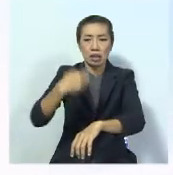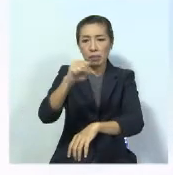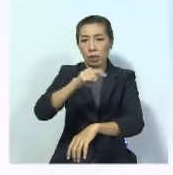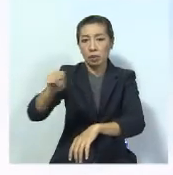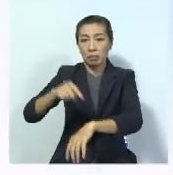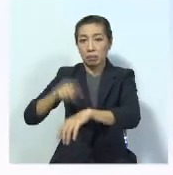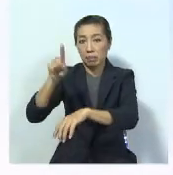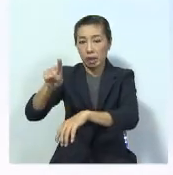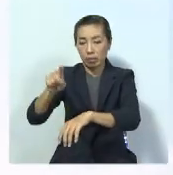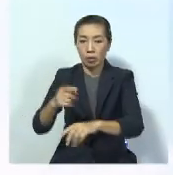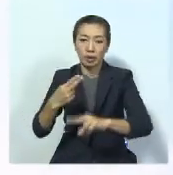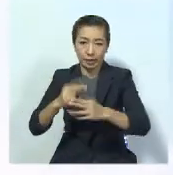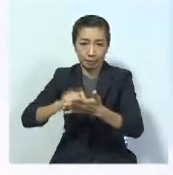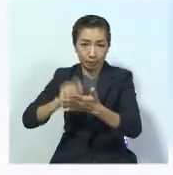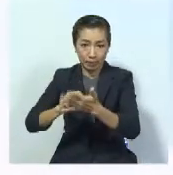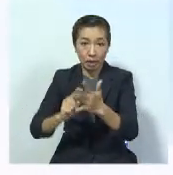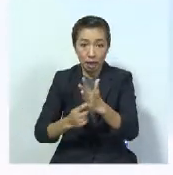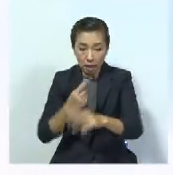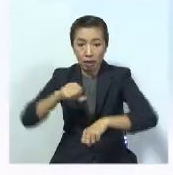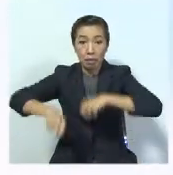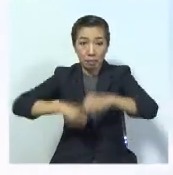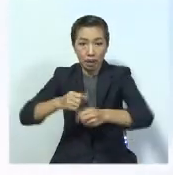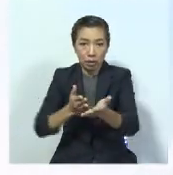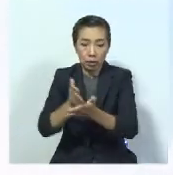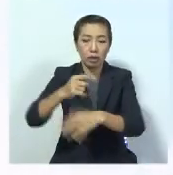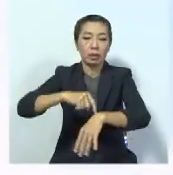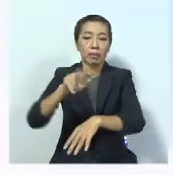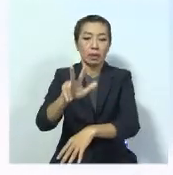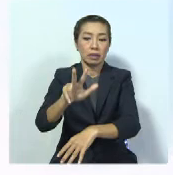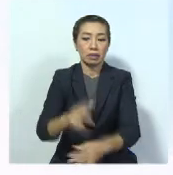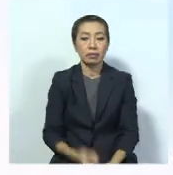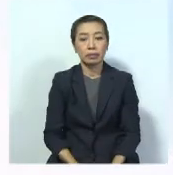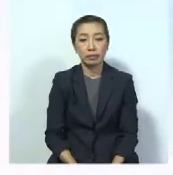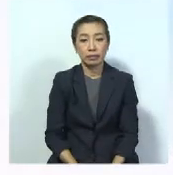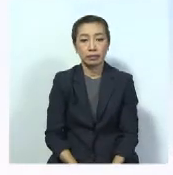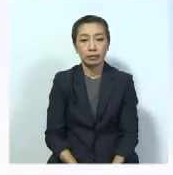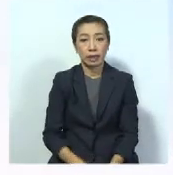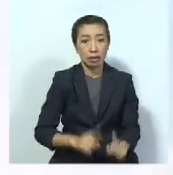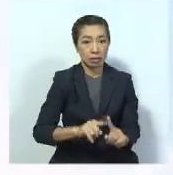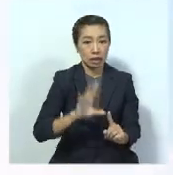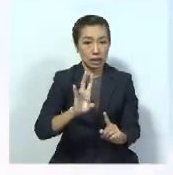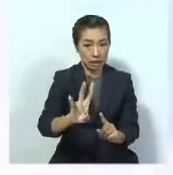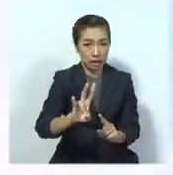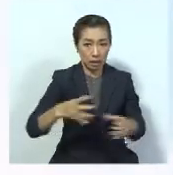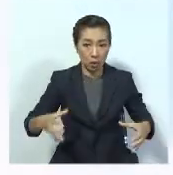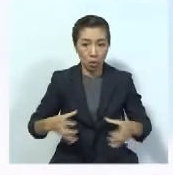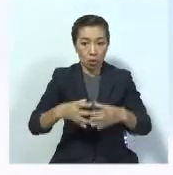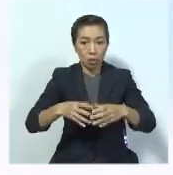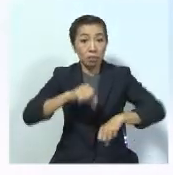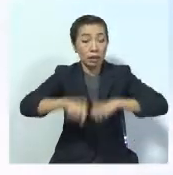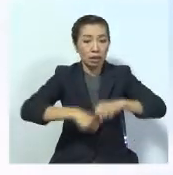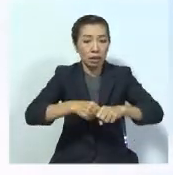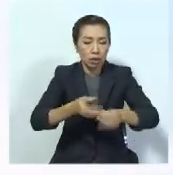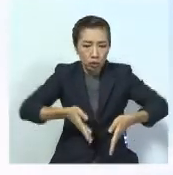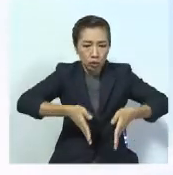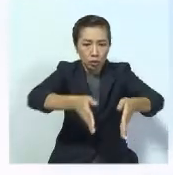เริ่มปั่นจักรยานตั้งแต่เวลา 15:00 น.สำหรับเส้นทางที่7นะคะขบวนปั่นจักรยานถน